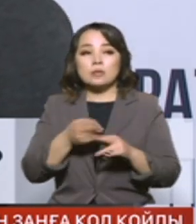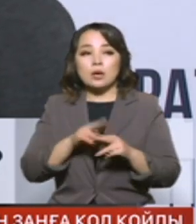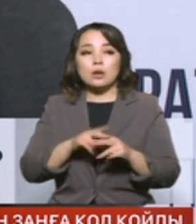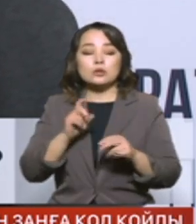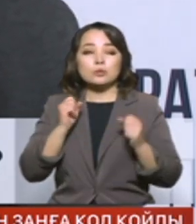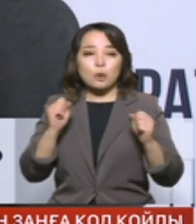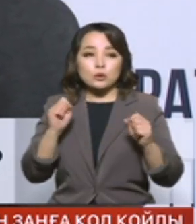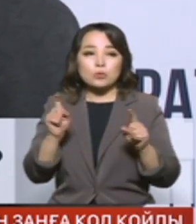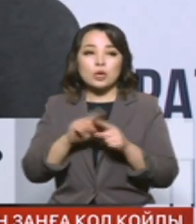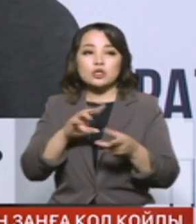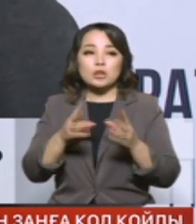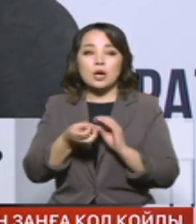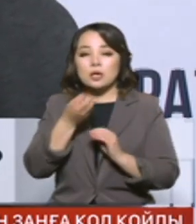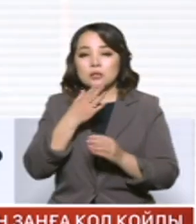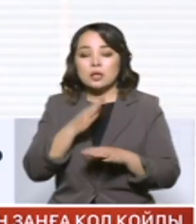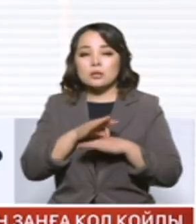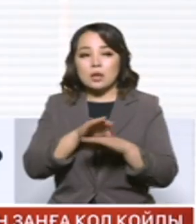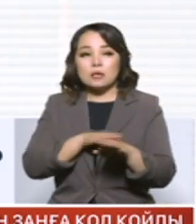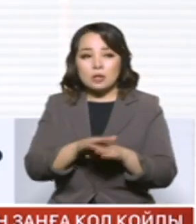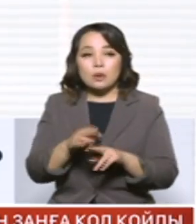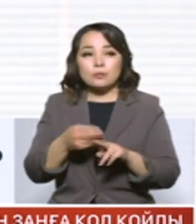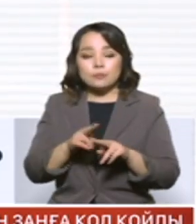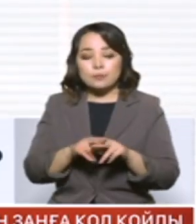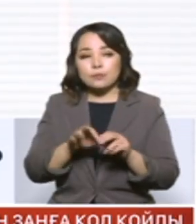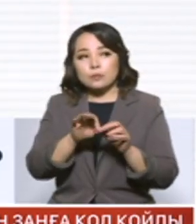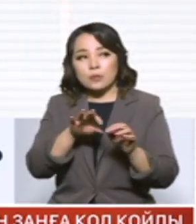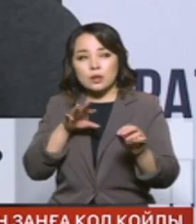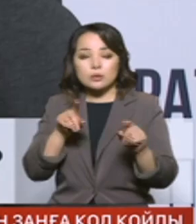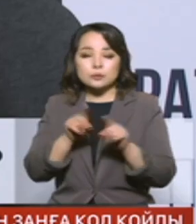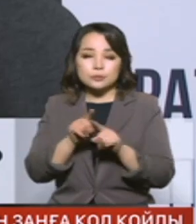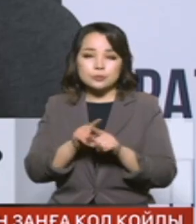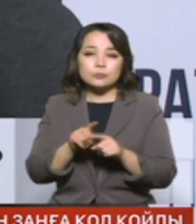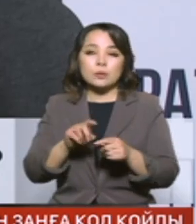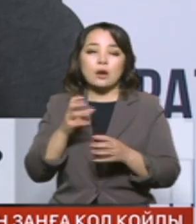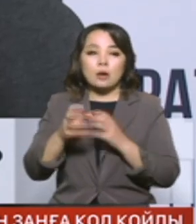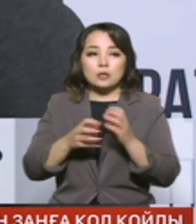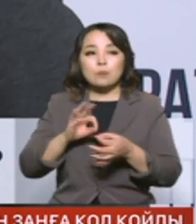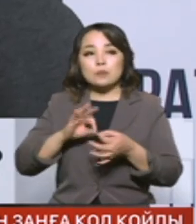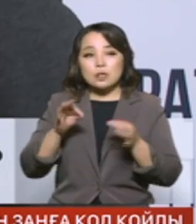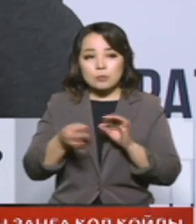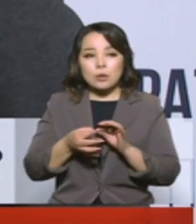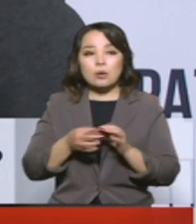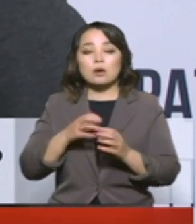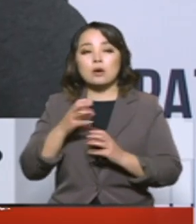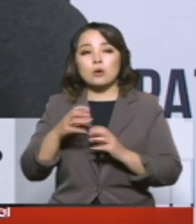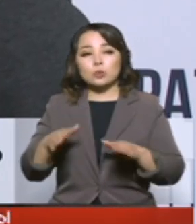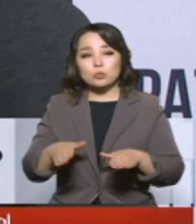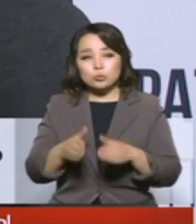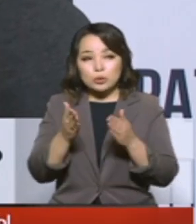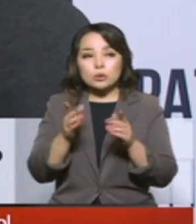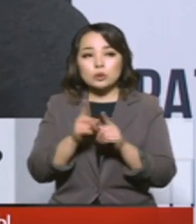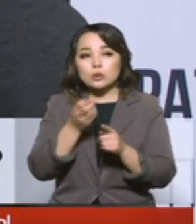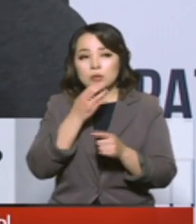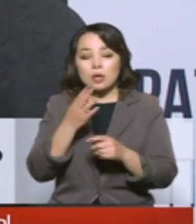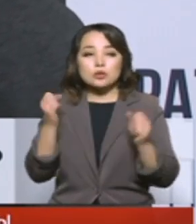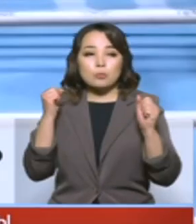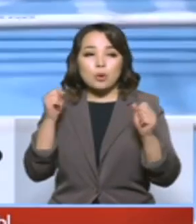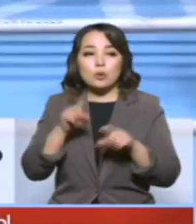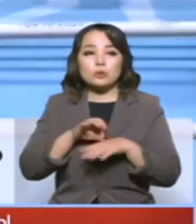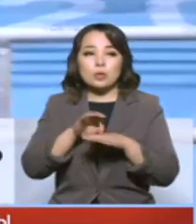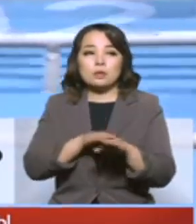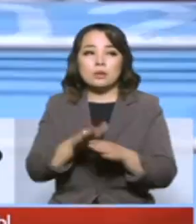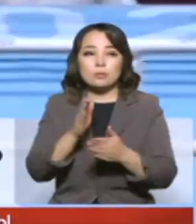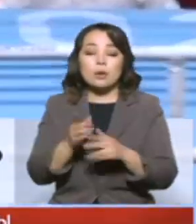жылы жақсы нәтиже беріп жүр. Нысана көздеуден де әлем чемпионатында, әлем кубогында жақсы нәтиже көріп жүрген спортшыларымыз